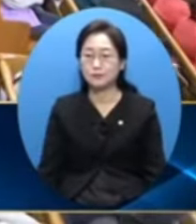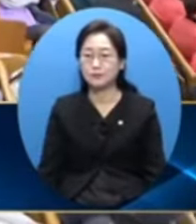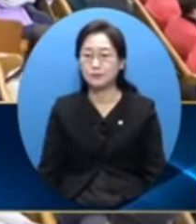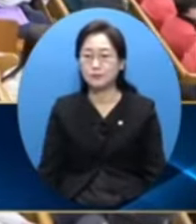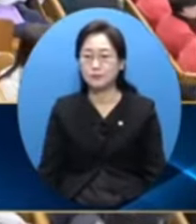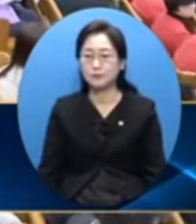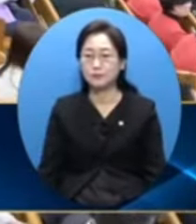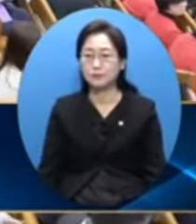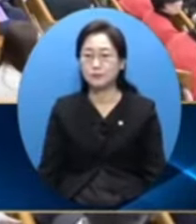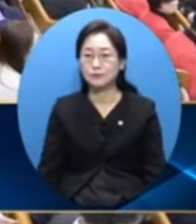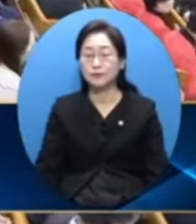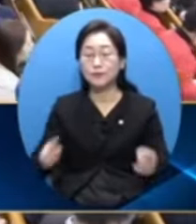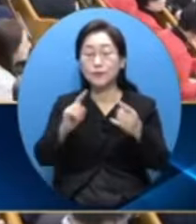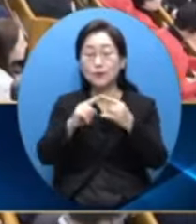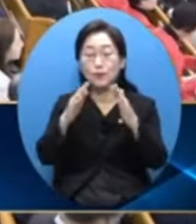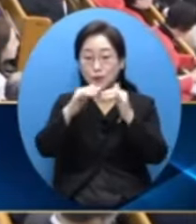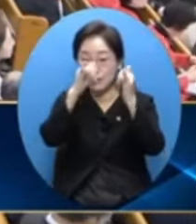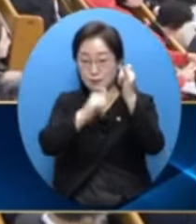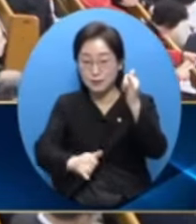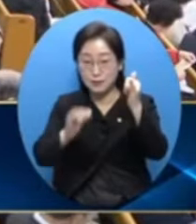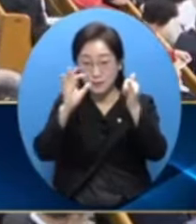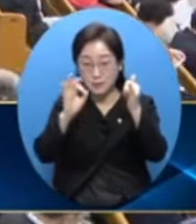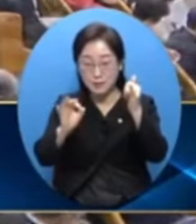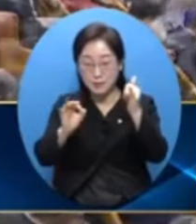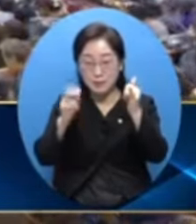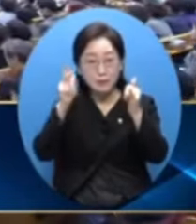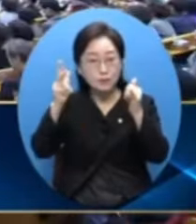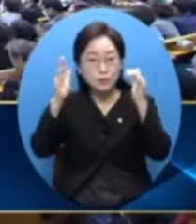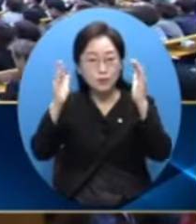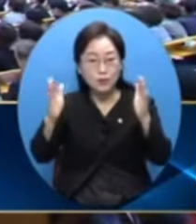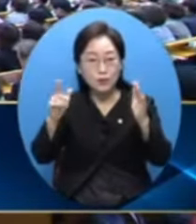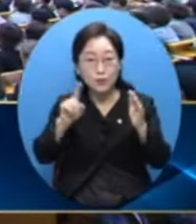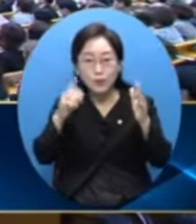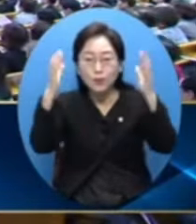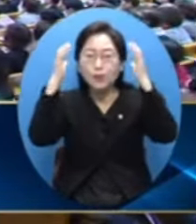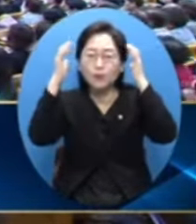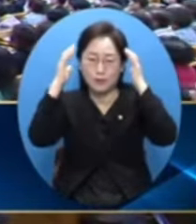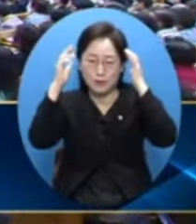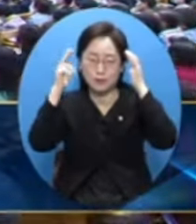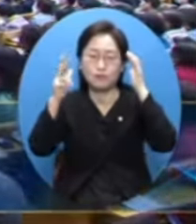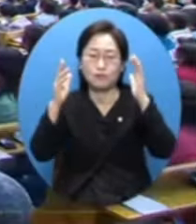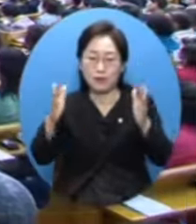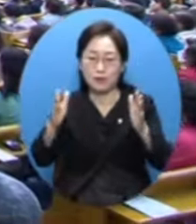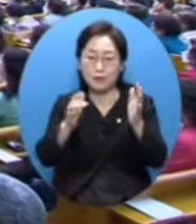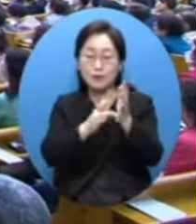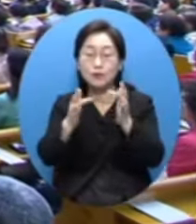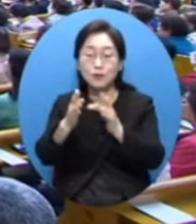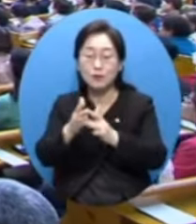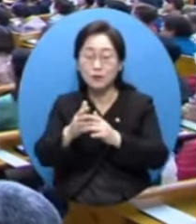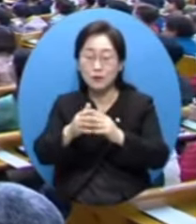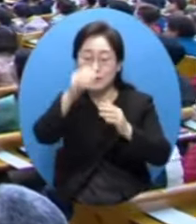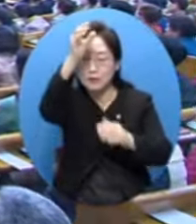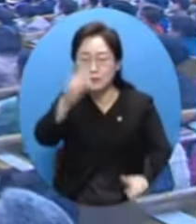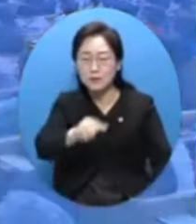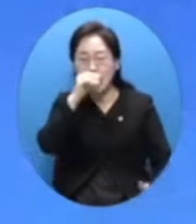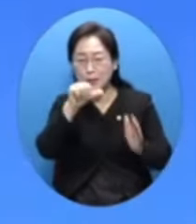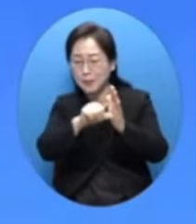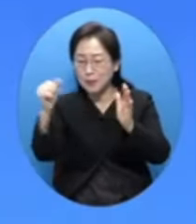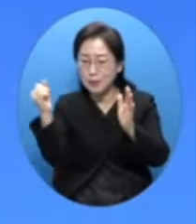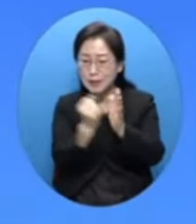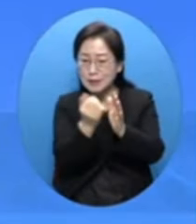그 력에 따라면 이번 한주간이 고난 주간입니다 예수님의 마지막 일주일이 는 날이